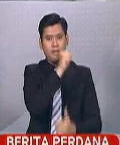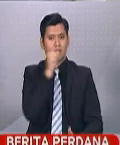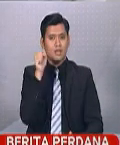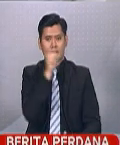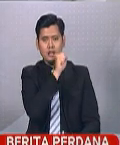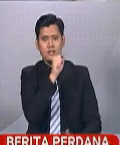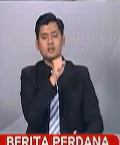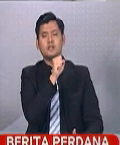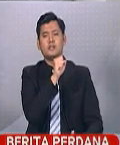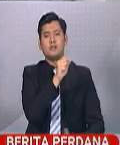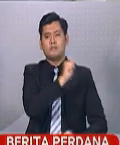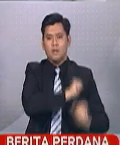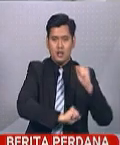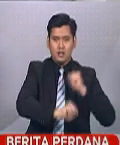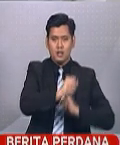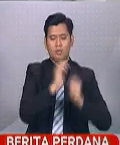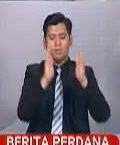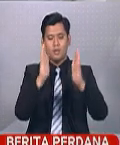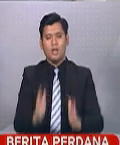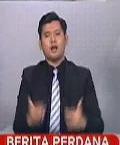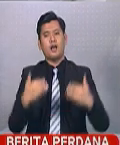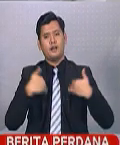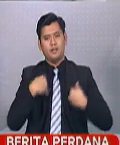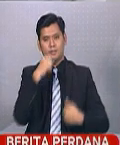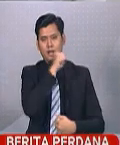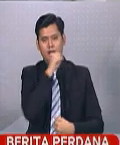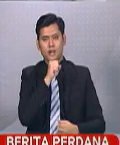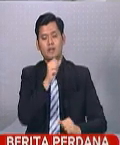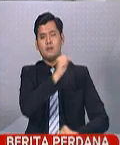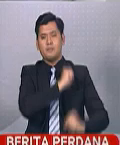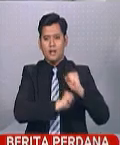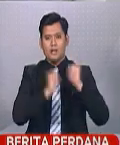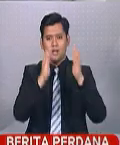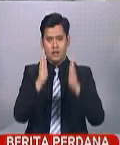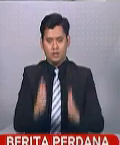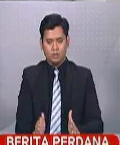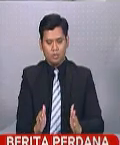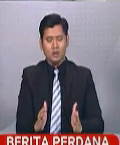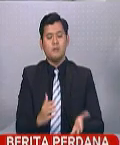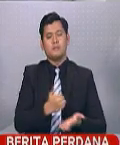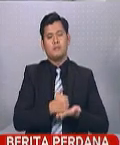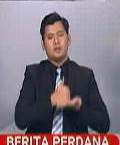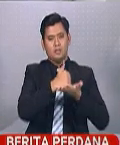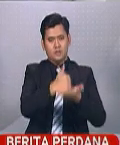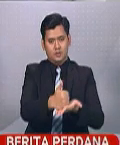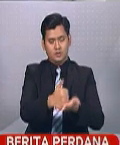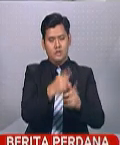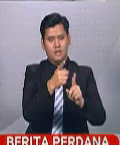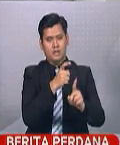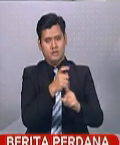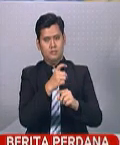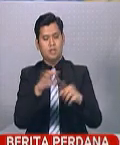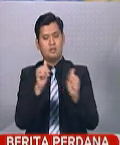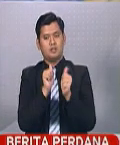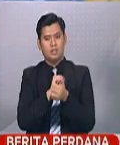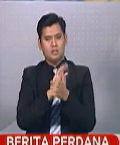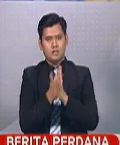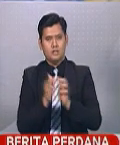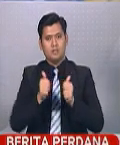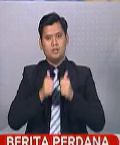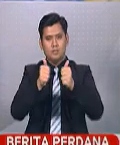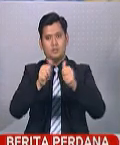badan beruniform menjadi tutor secara dalam talian selain bertugas di sektor kesihatan. Selebriti seperti